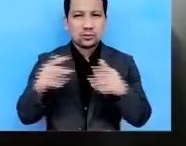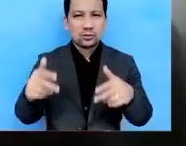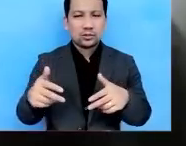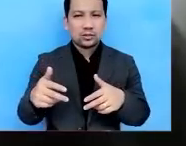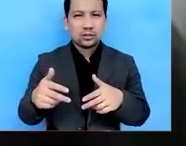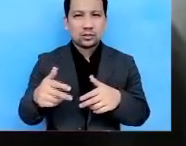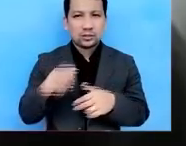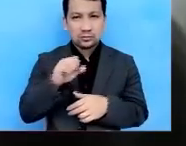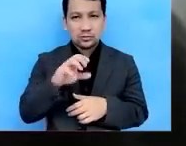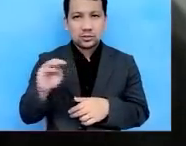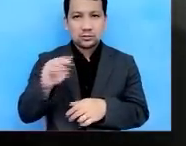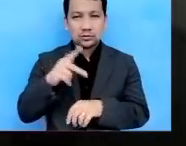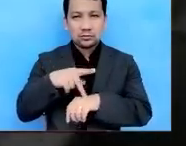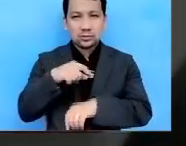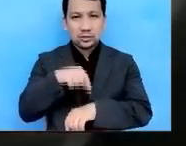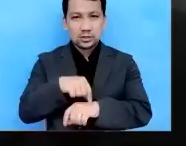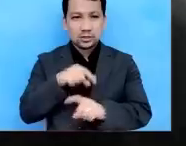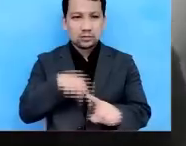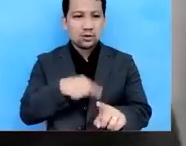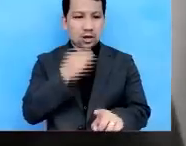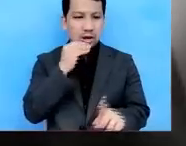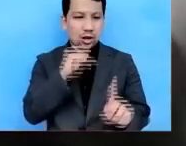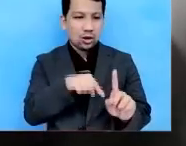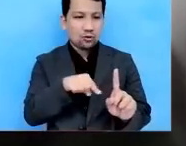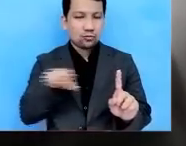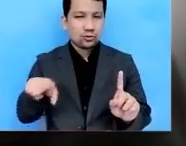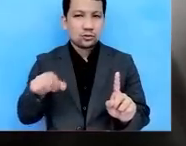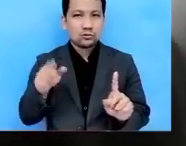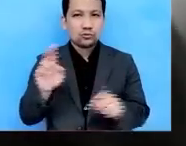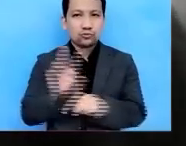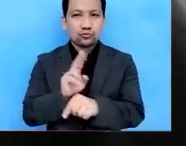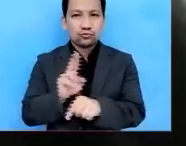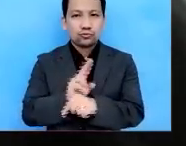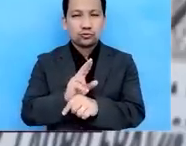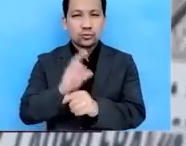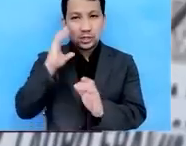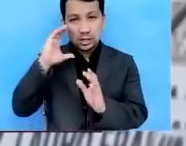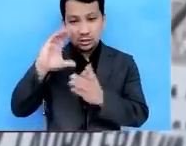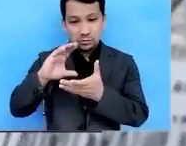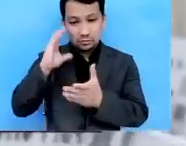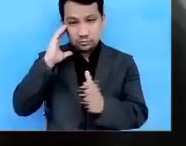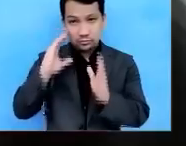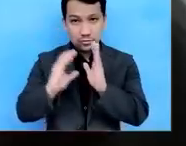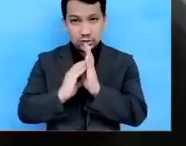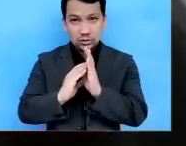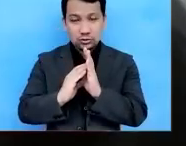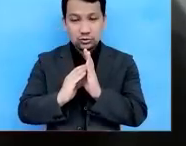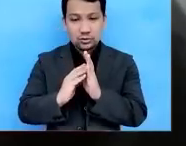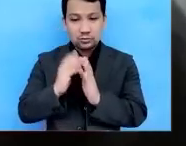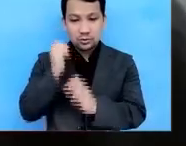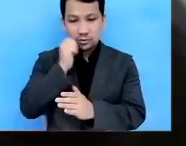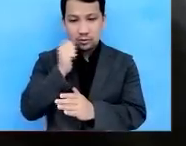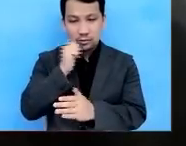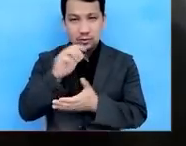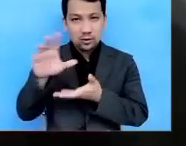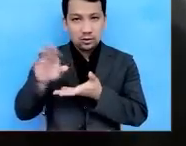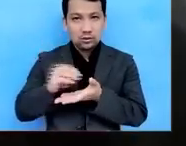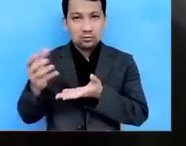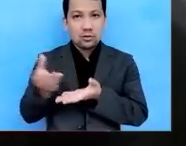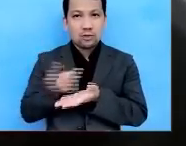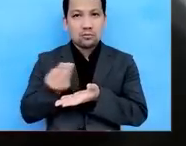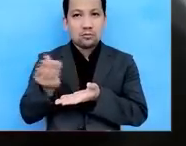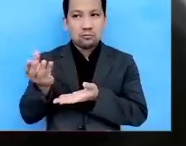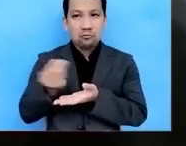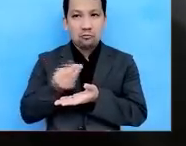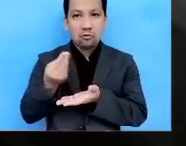Paranaque. Kwento niya, inuutusan siya silang gumamit ng litrato ng mga babae para akitin ang mga banyaga, saka manghuhut-hut.